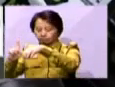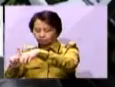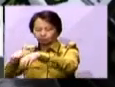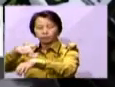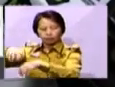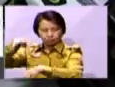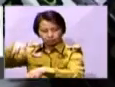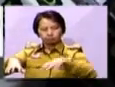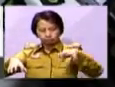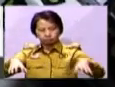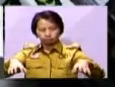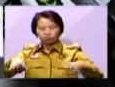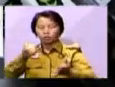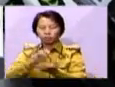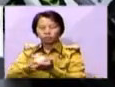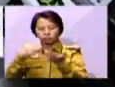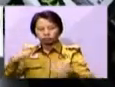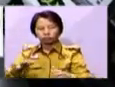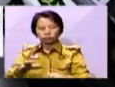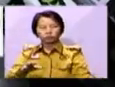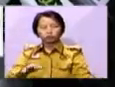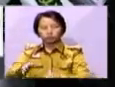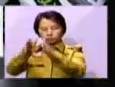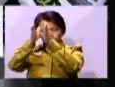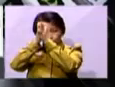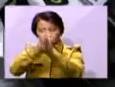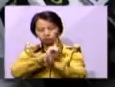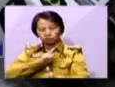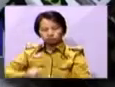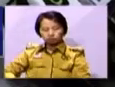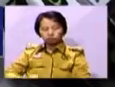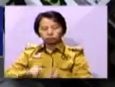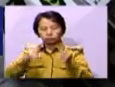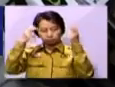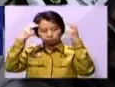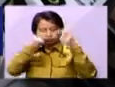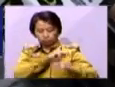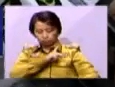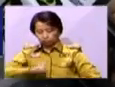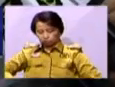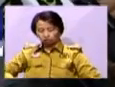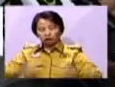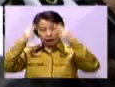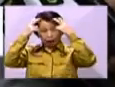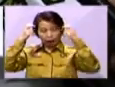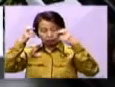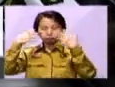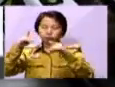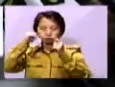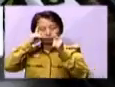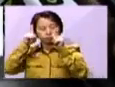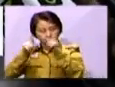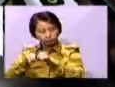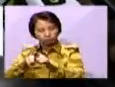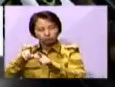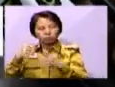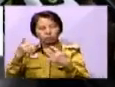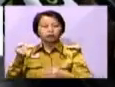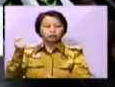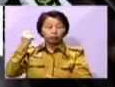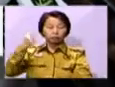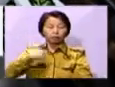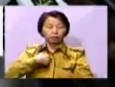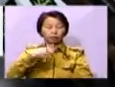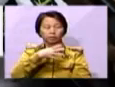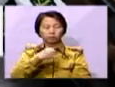telah kita dapat berkenan kebaduli Tuanku Al-Maliki King Salman. Tadi saya bersama-sama dengan Datuk Seri Johan